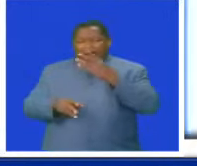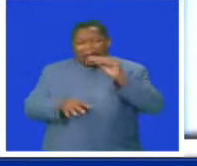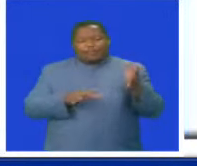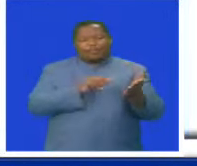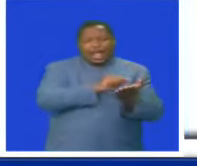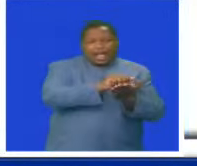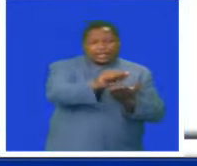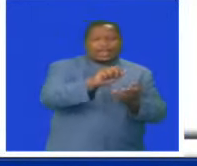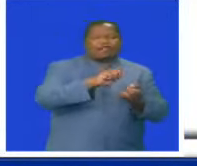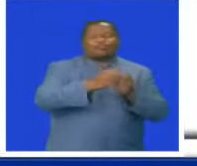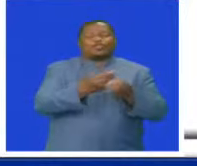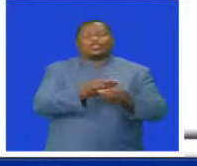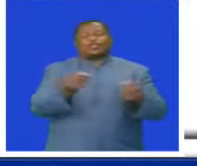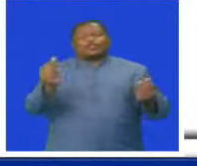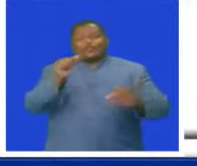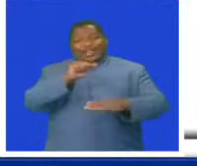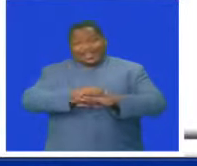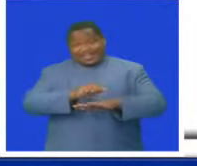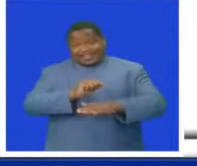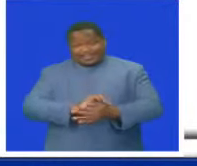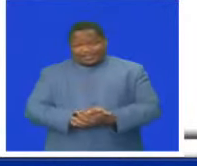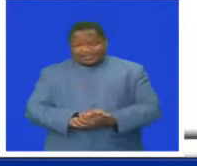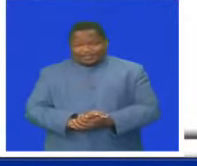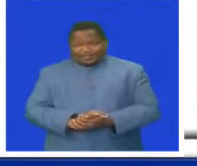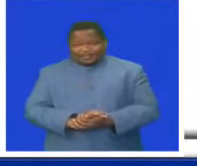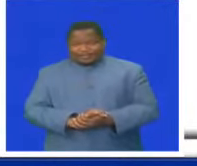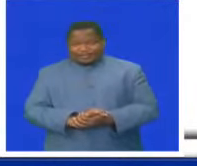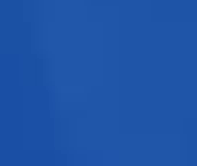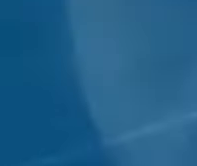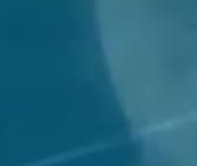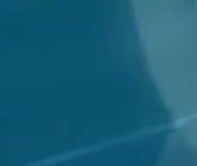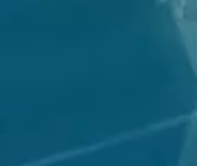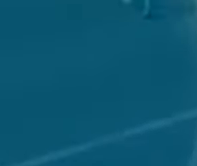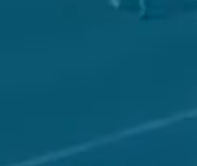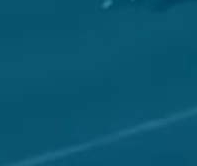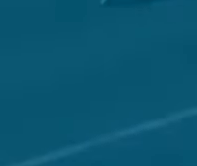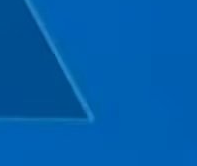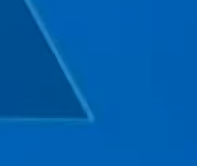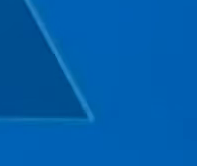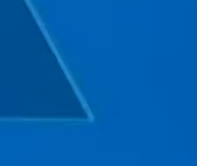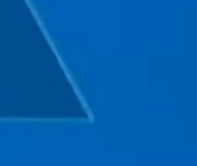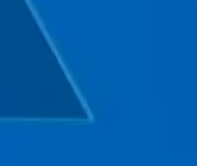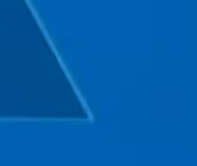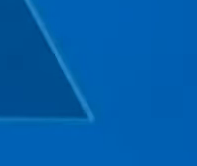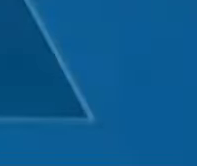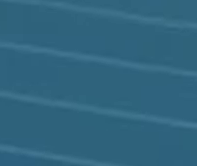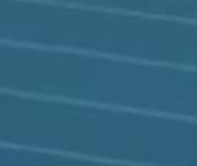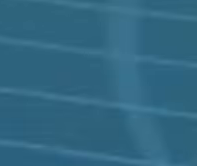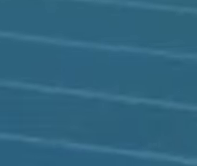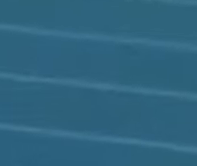tithombe titholakale ku-internet.